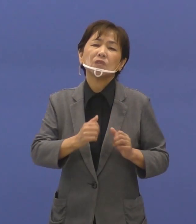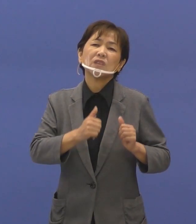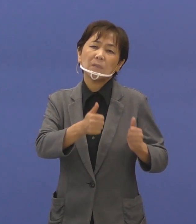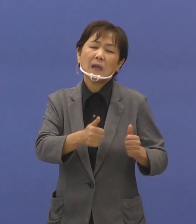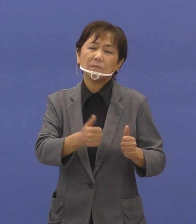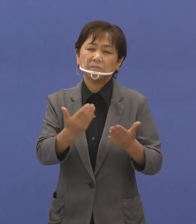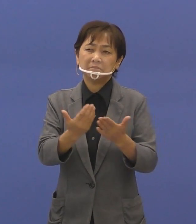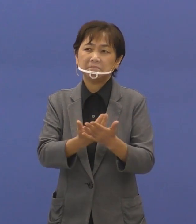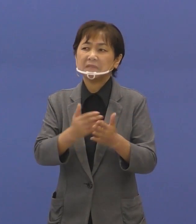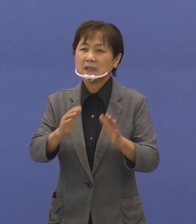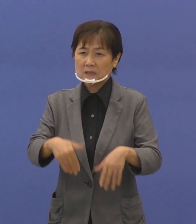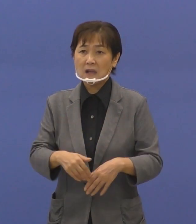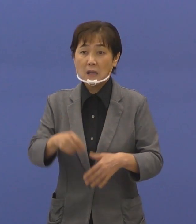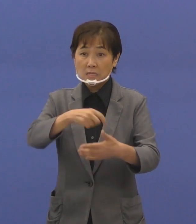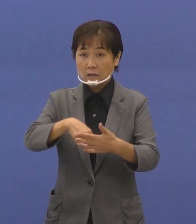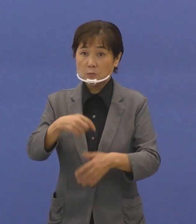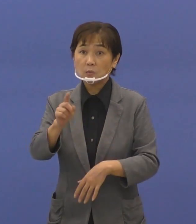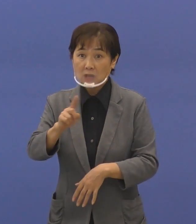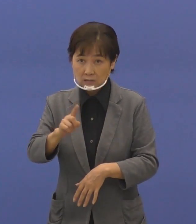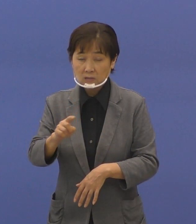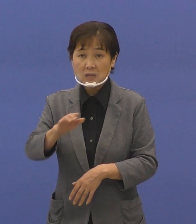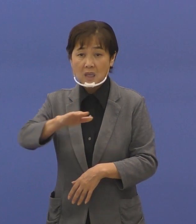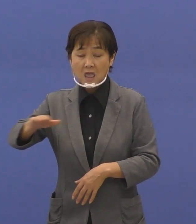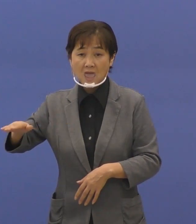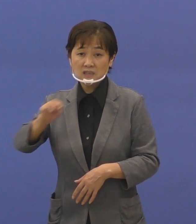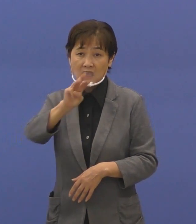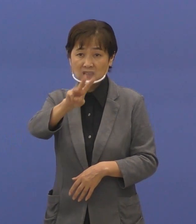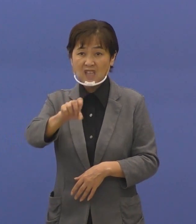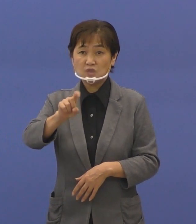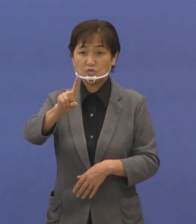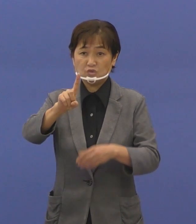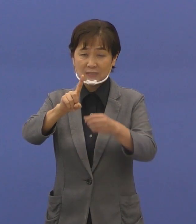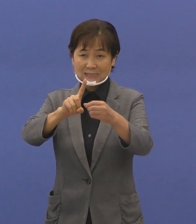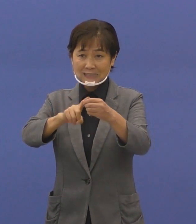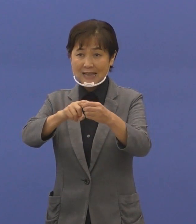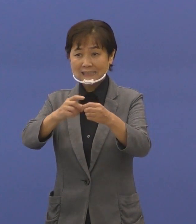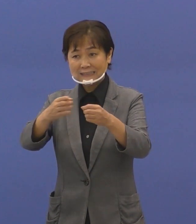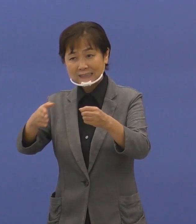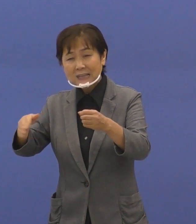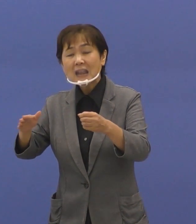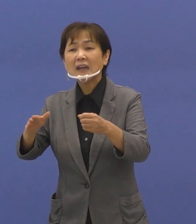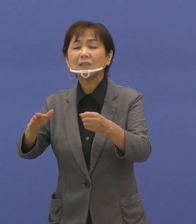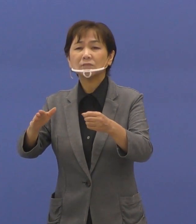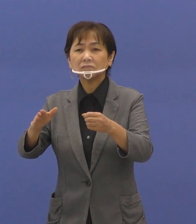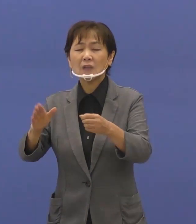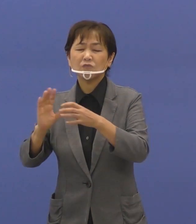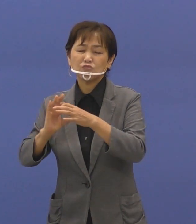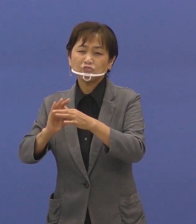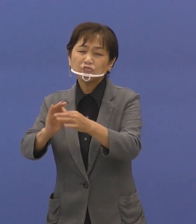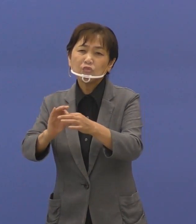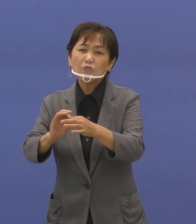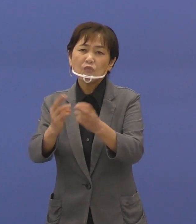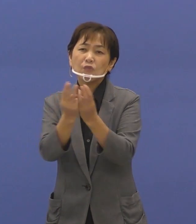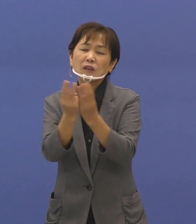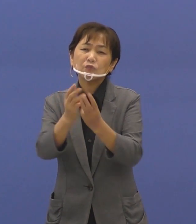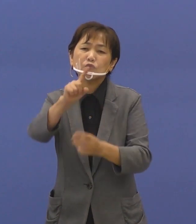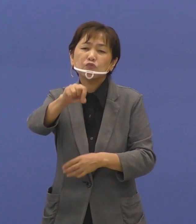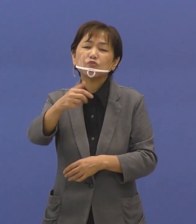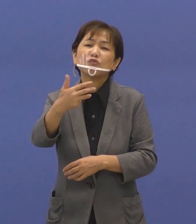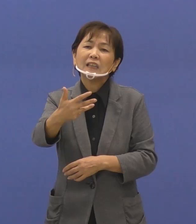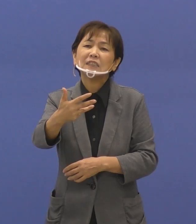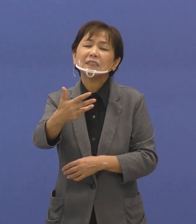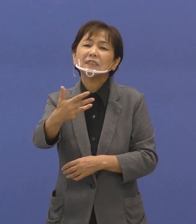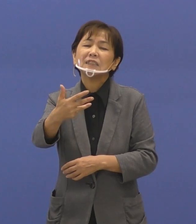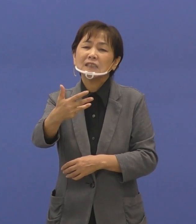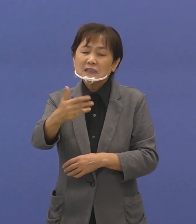平成31年1月から、ま、約3年間にわたってで、まあ、18回にわたって飲食接